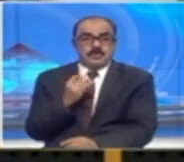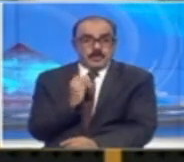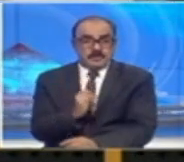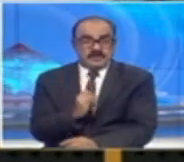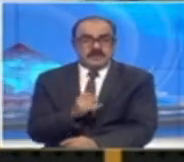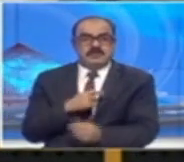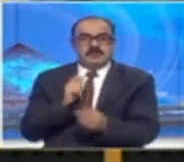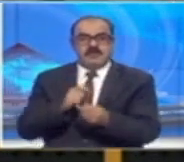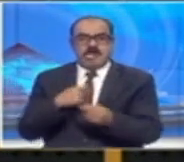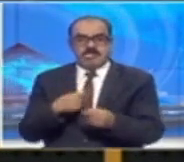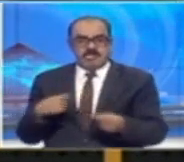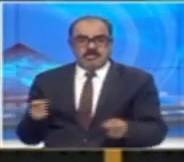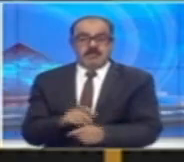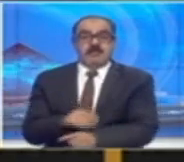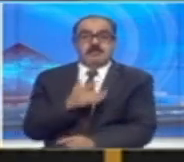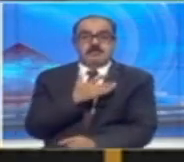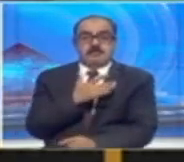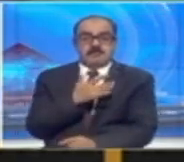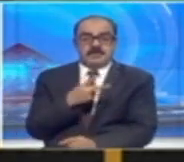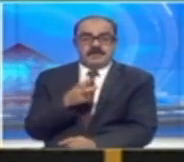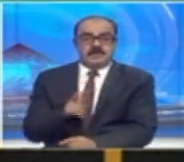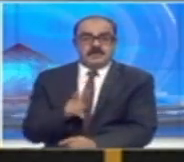2,353 حكم جناية و207,707